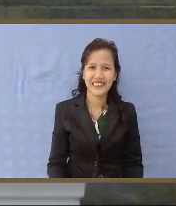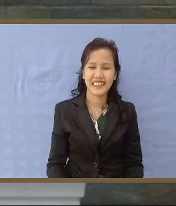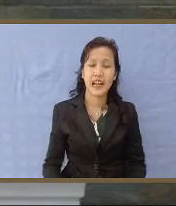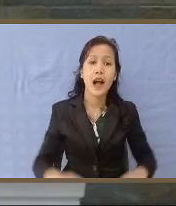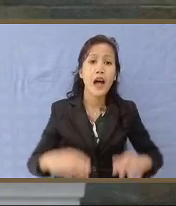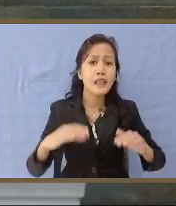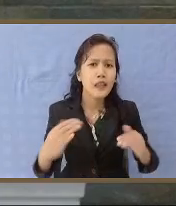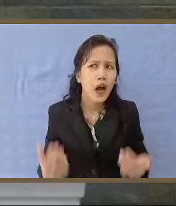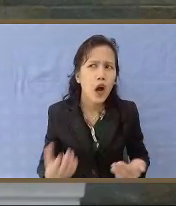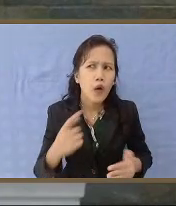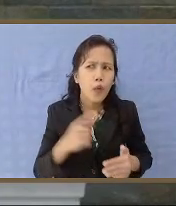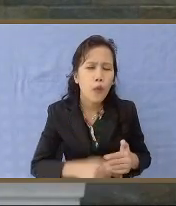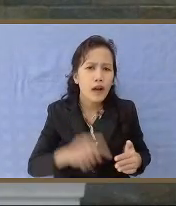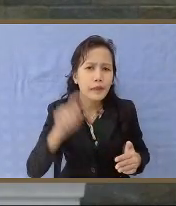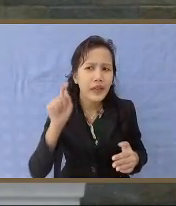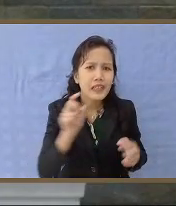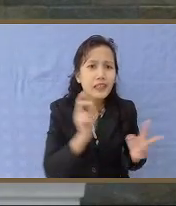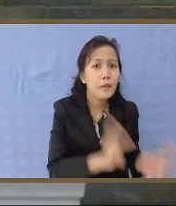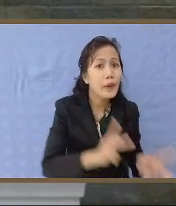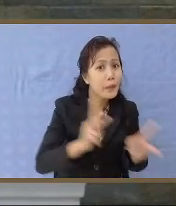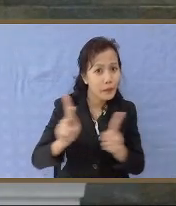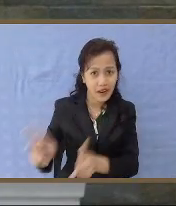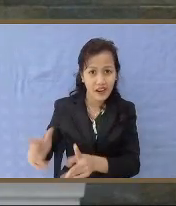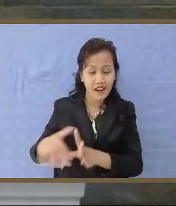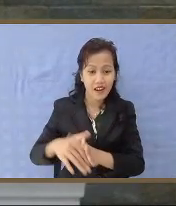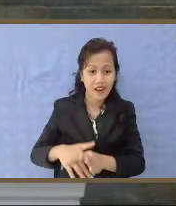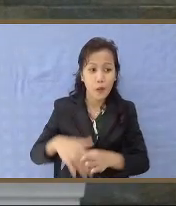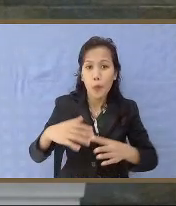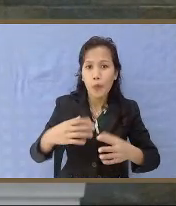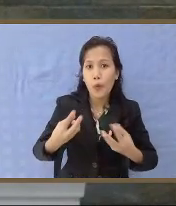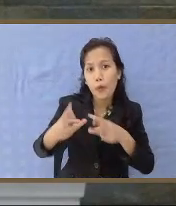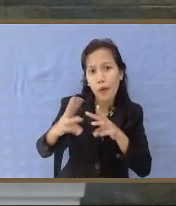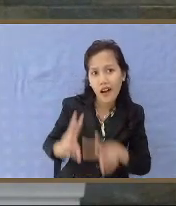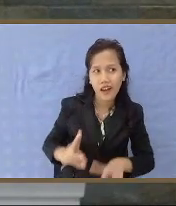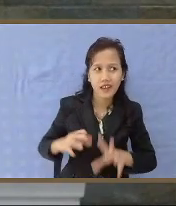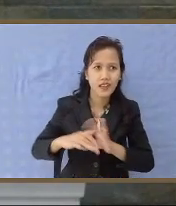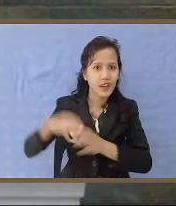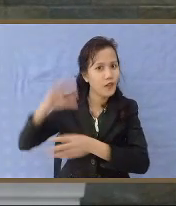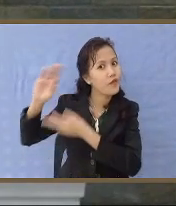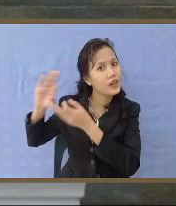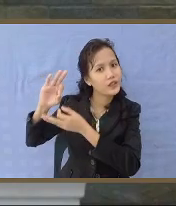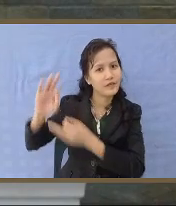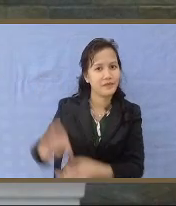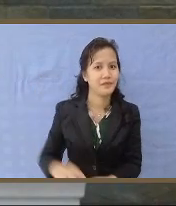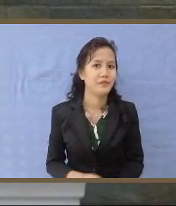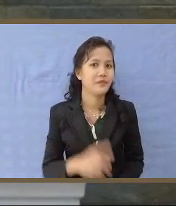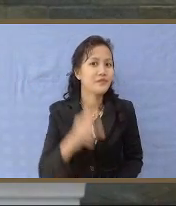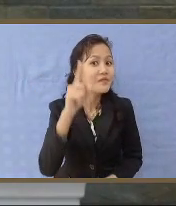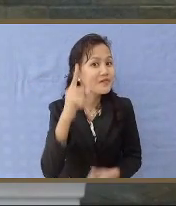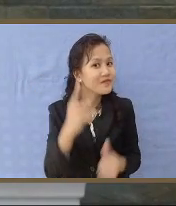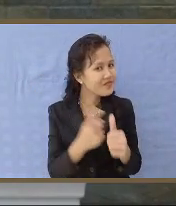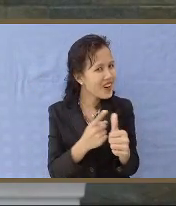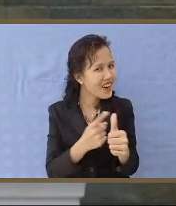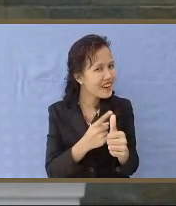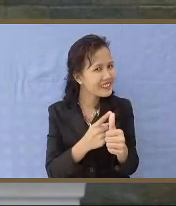nating ihanda habang nandyan po tayo sa fellowship na yan? Of course, huwag niyong kakalimutan ang salita ng Diyos.